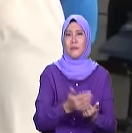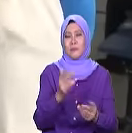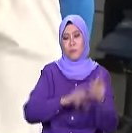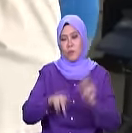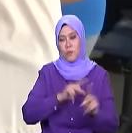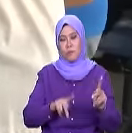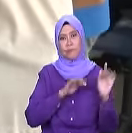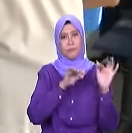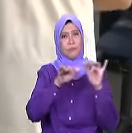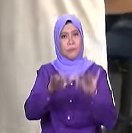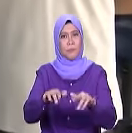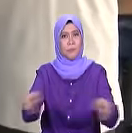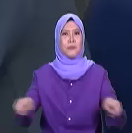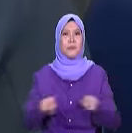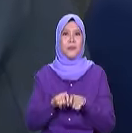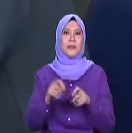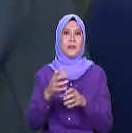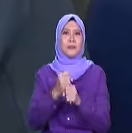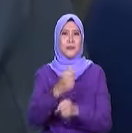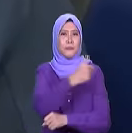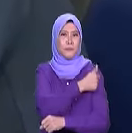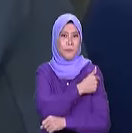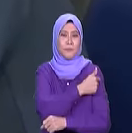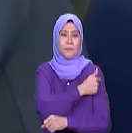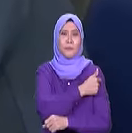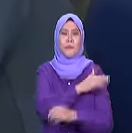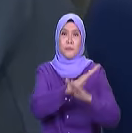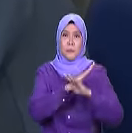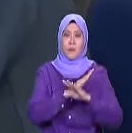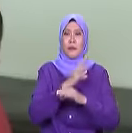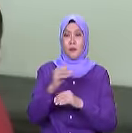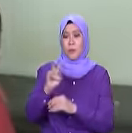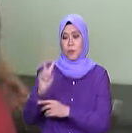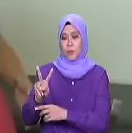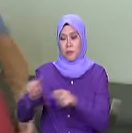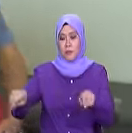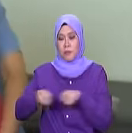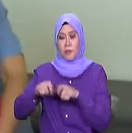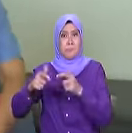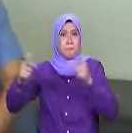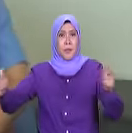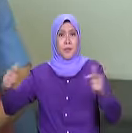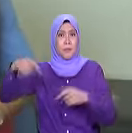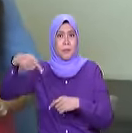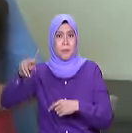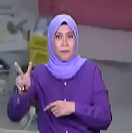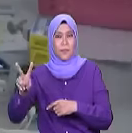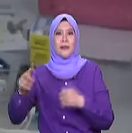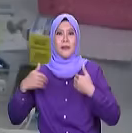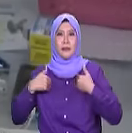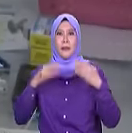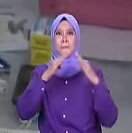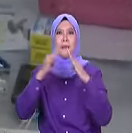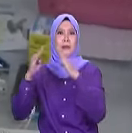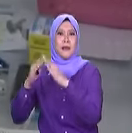penduduk di sekitar kawasan itu mendapatkan suntikan vaksin memandangkan dua pusat vaksinasi terbesar kini berada di pusat